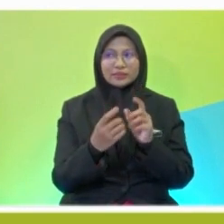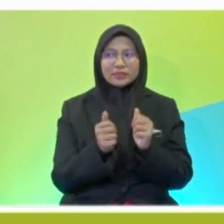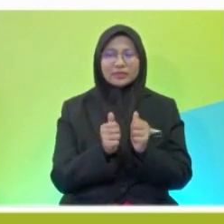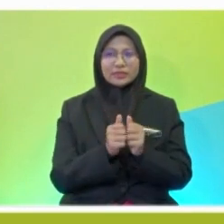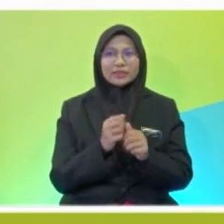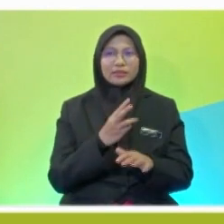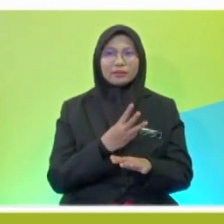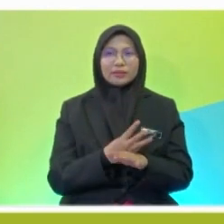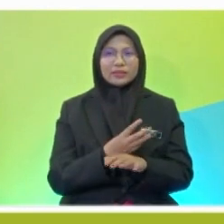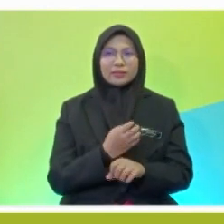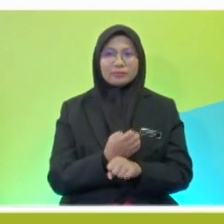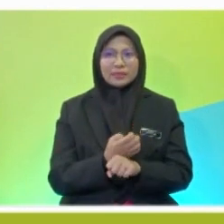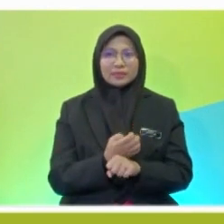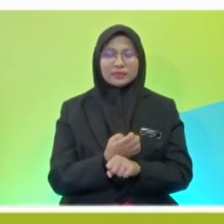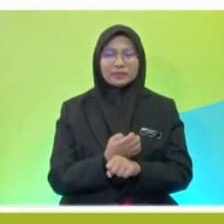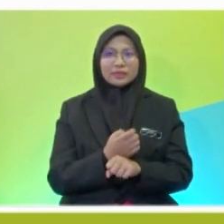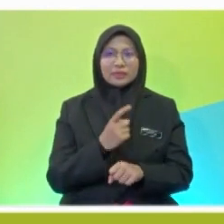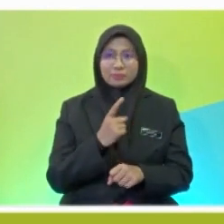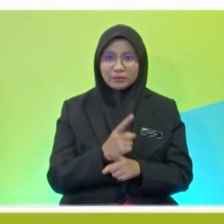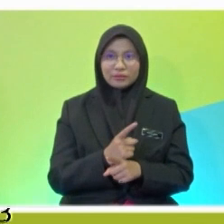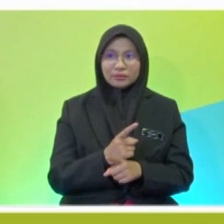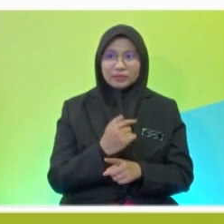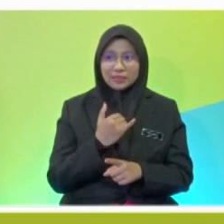lisan bersama logo mas yang betul